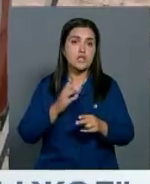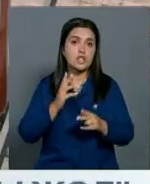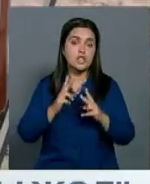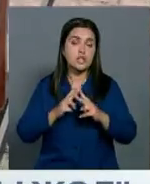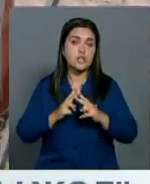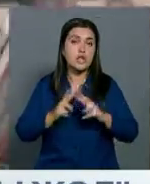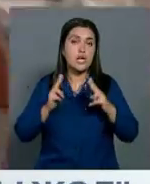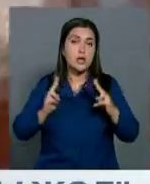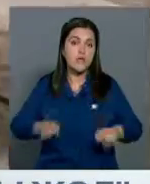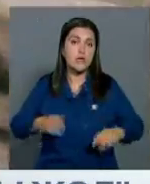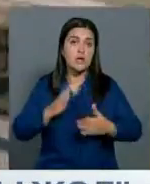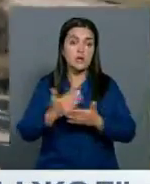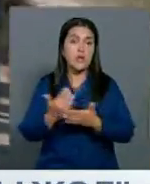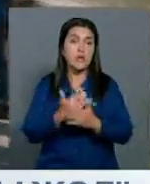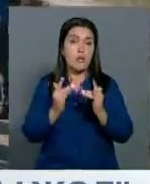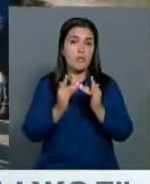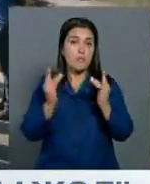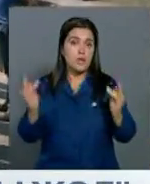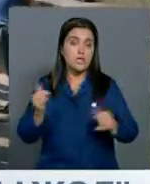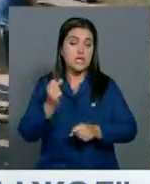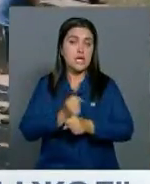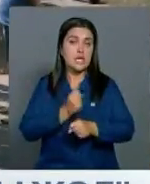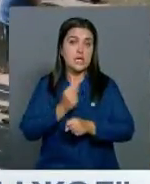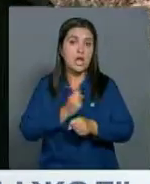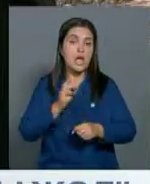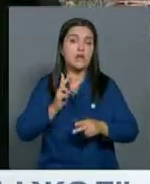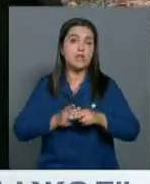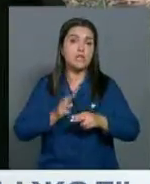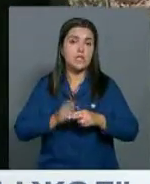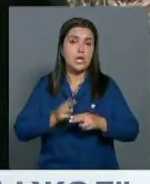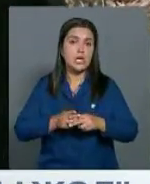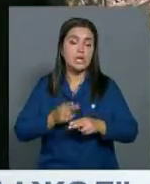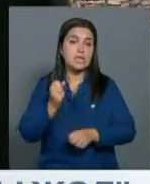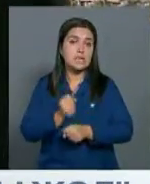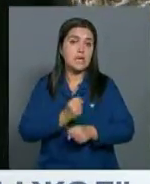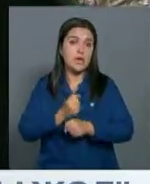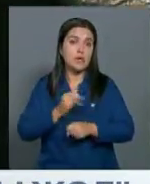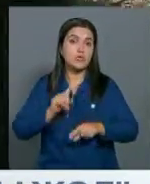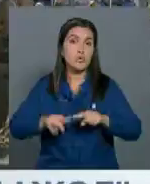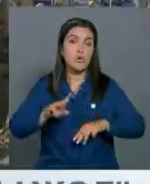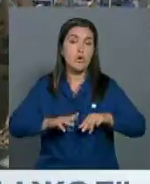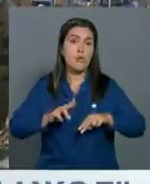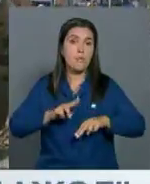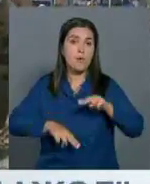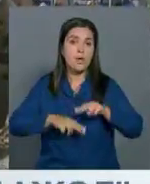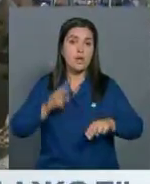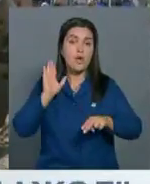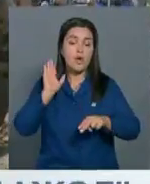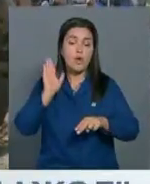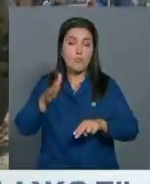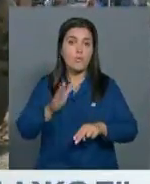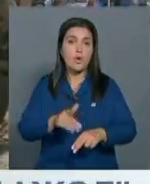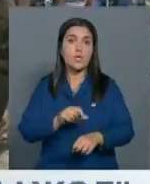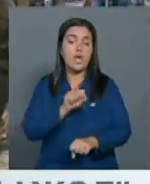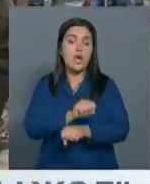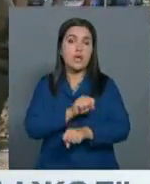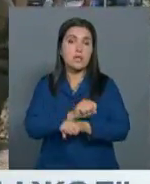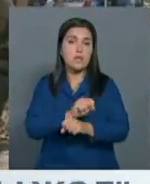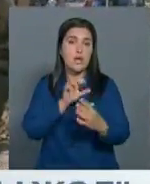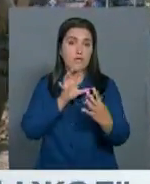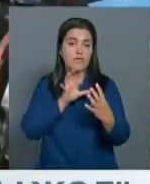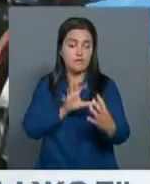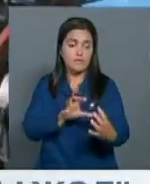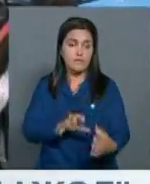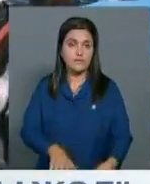месте возведен новый мост из железобетонных конструкций. А вскоре будут построены современные автобусные стеклянные остановки-павильоны.